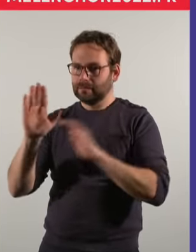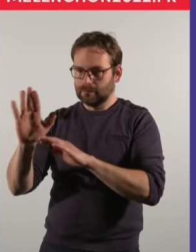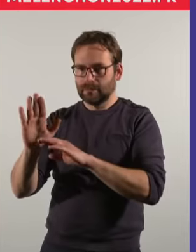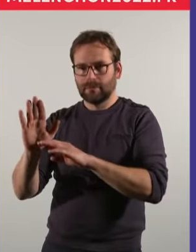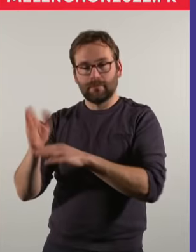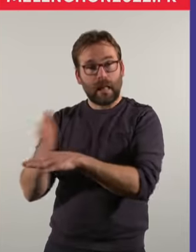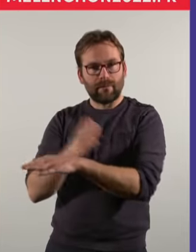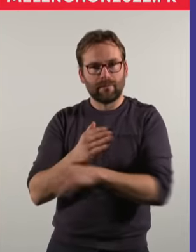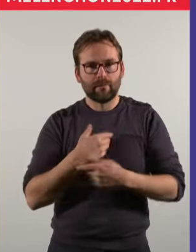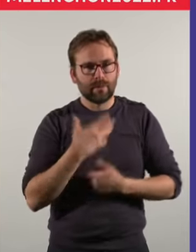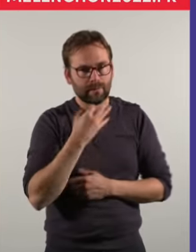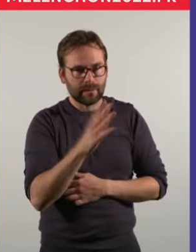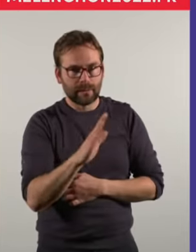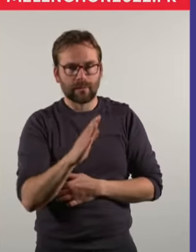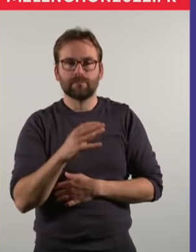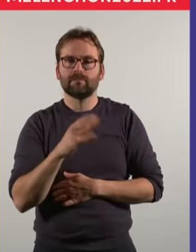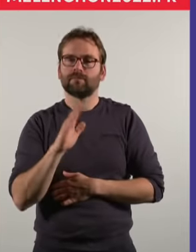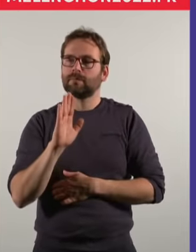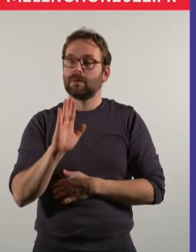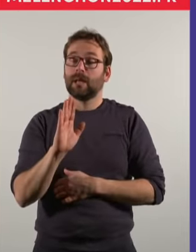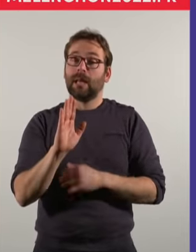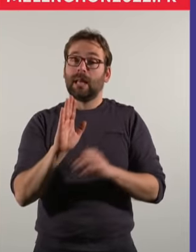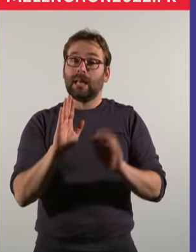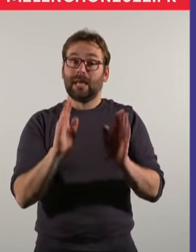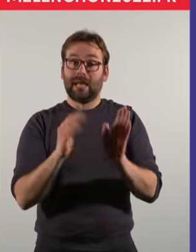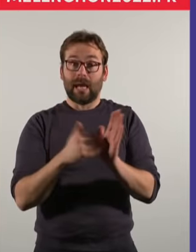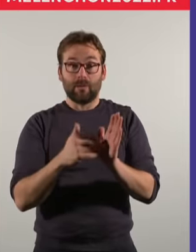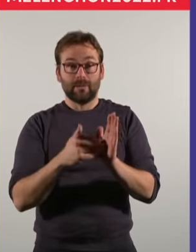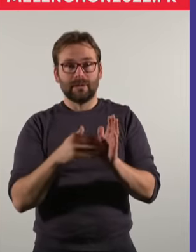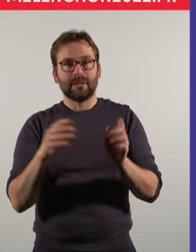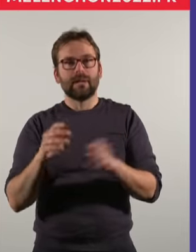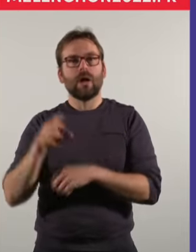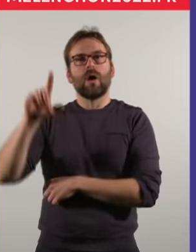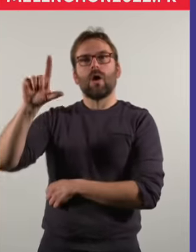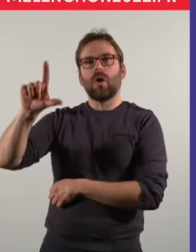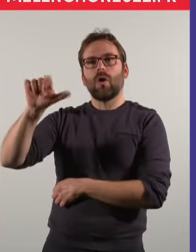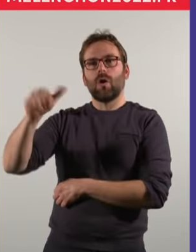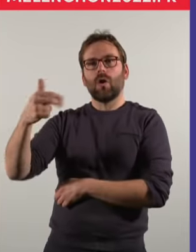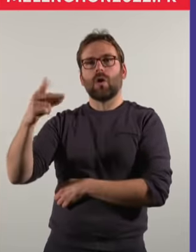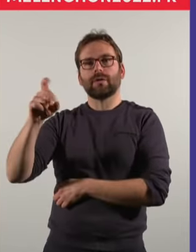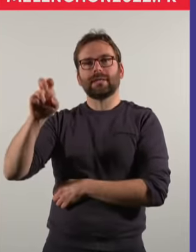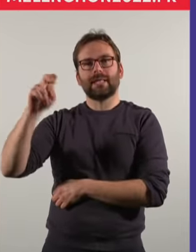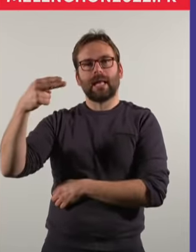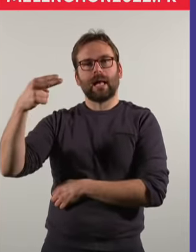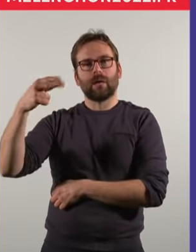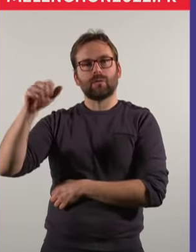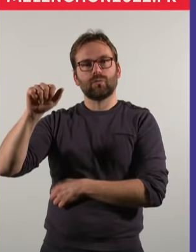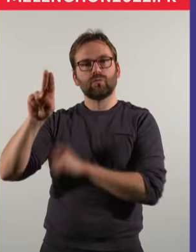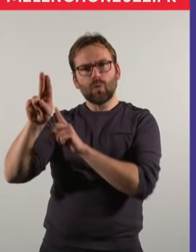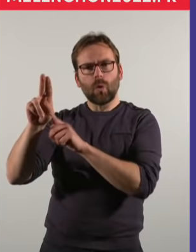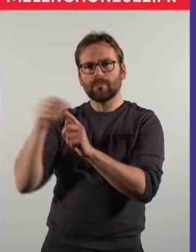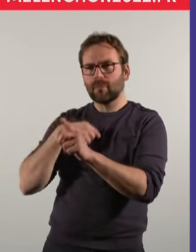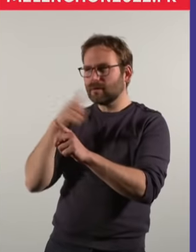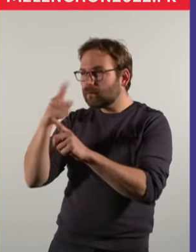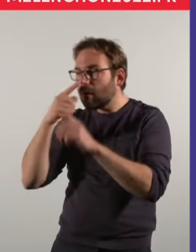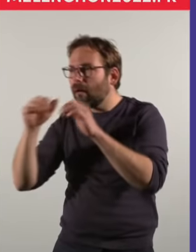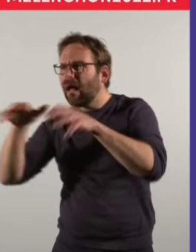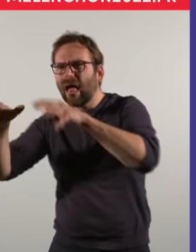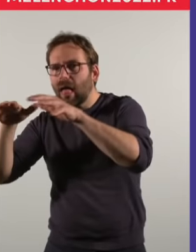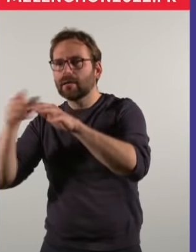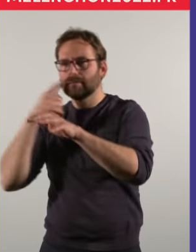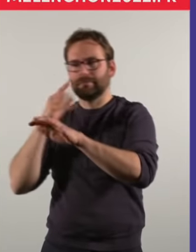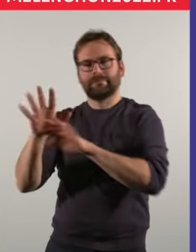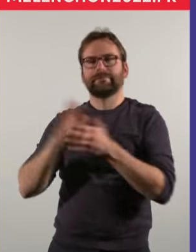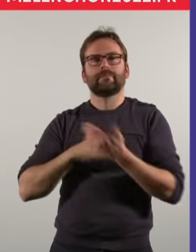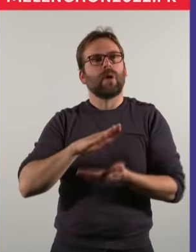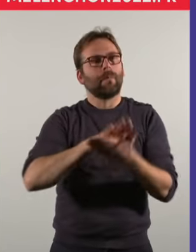sans vous parler de ceux qui agitent le landerneau. J'ai beau prendre le problème par le bout que je veux et dire matin, midi